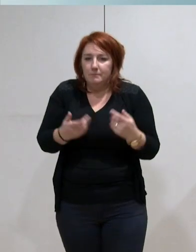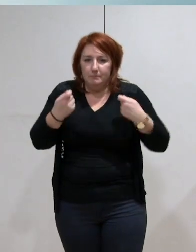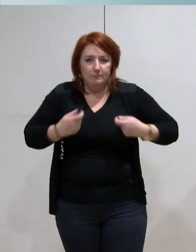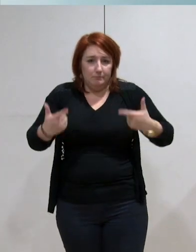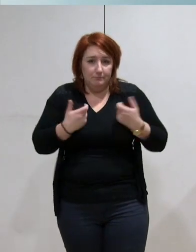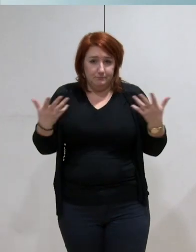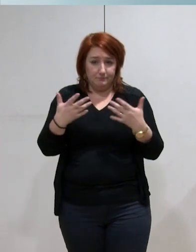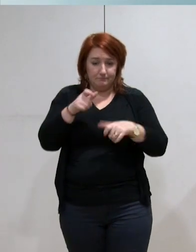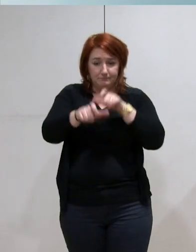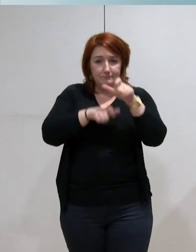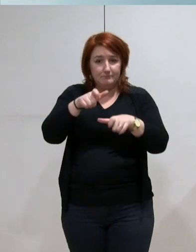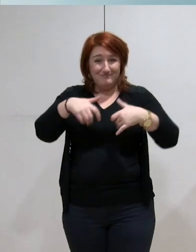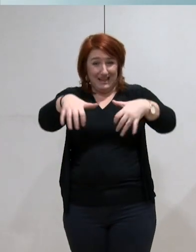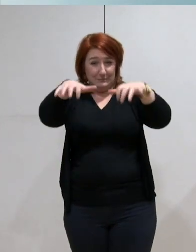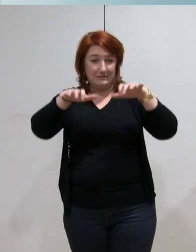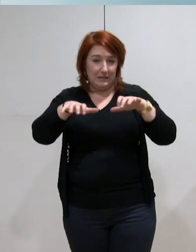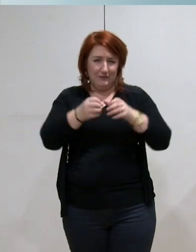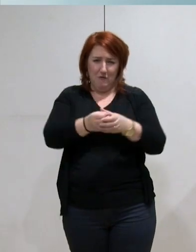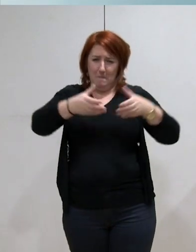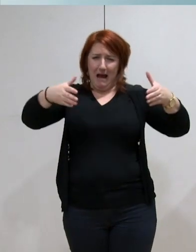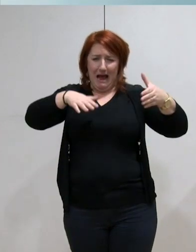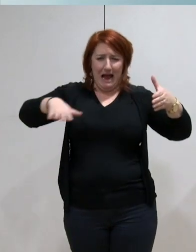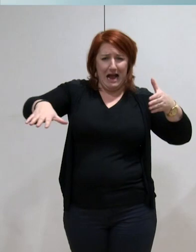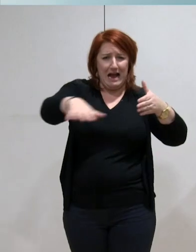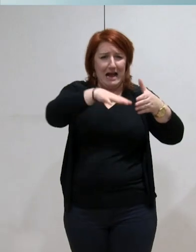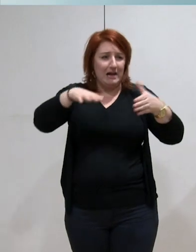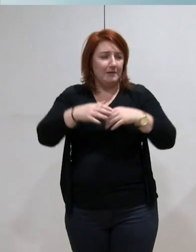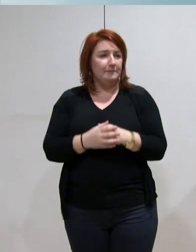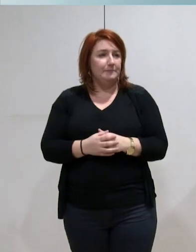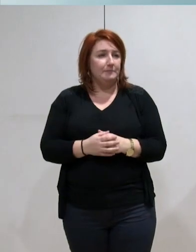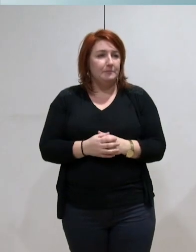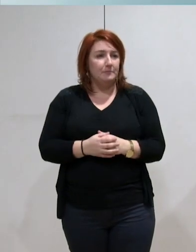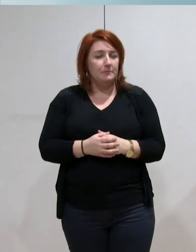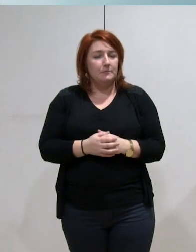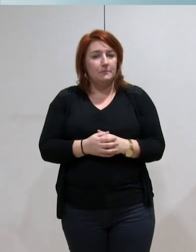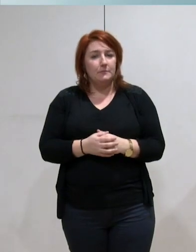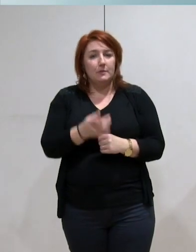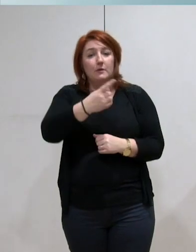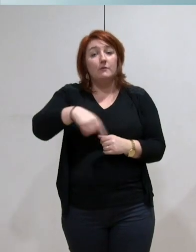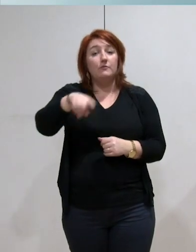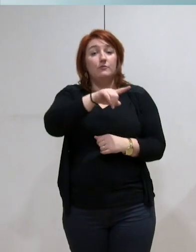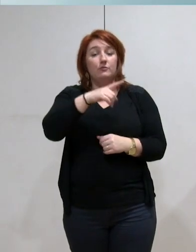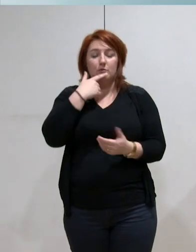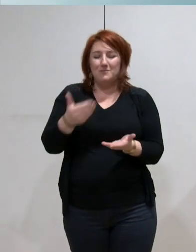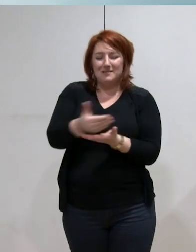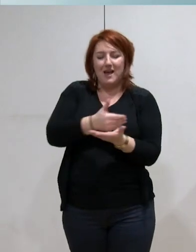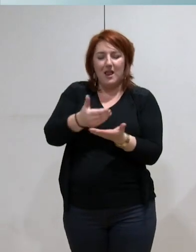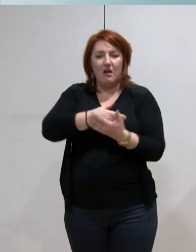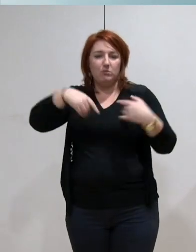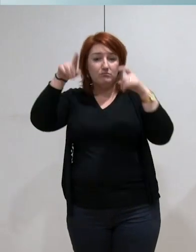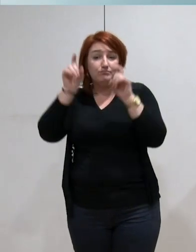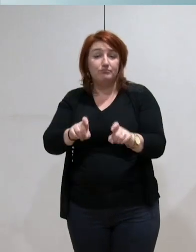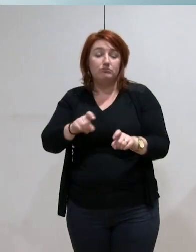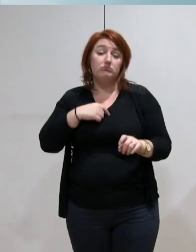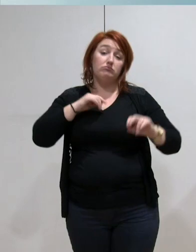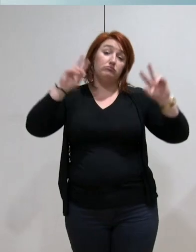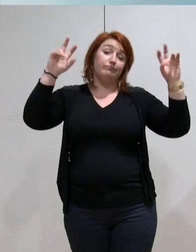administratifs extrêmement importants et au lieu de revoir au lieu de tailler dans cette massel ce que moi j'ai